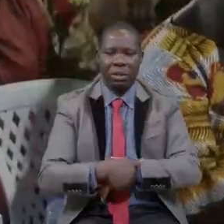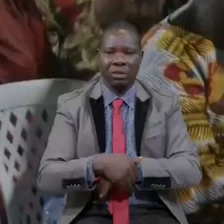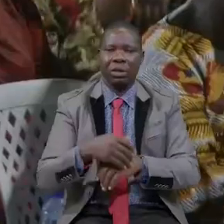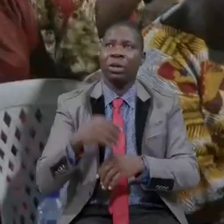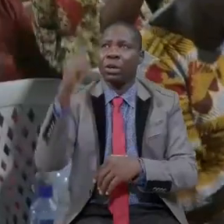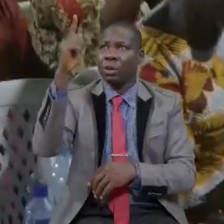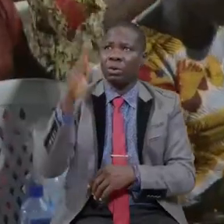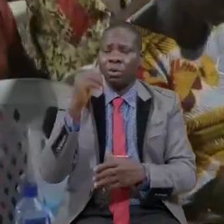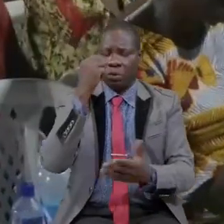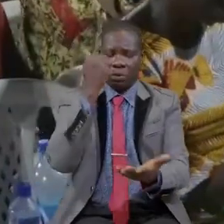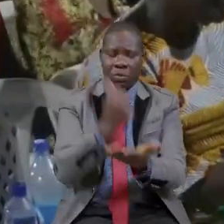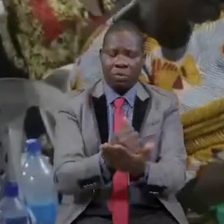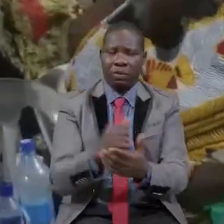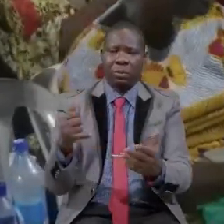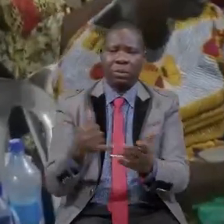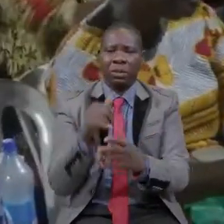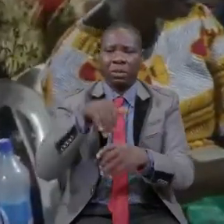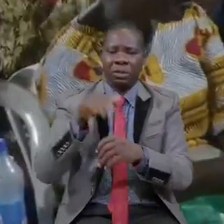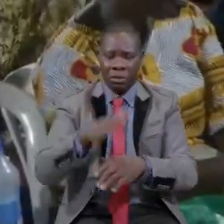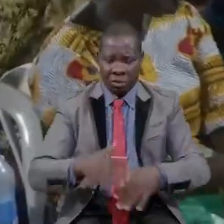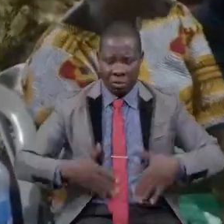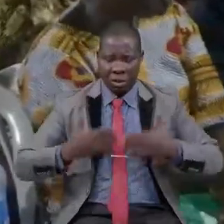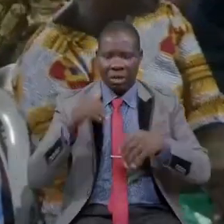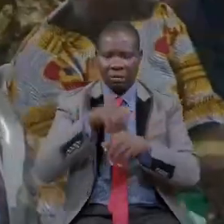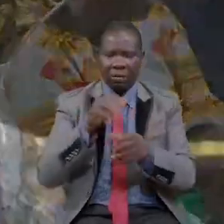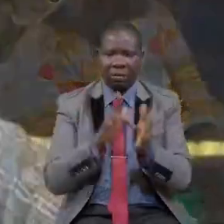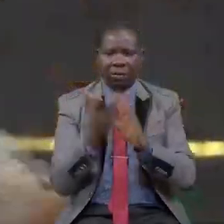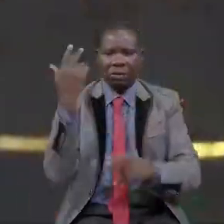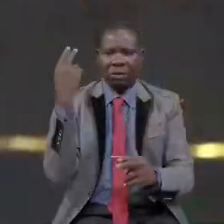Que Dieu le confirme dans ta vie au nom de Jésus.